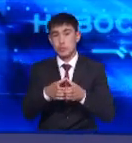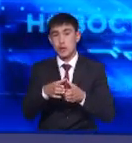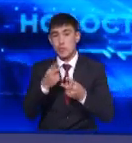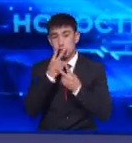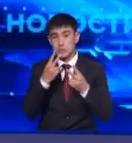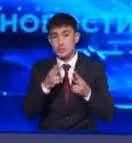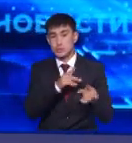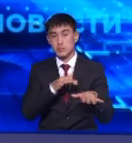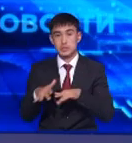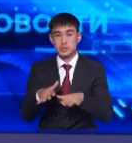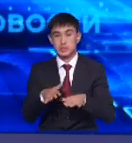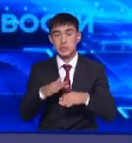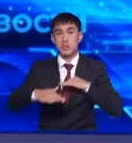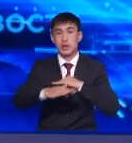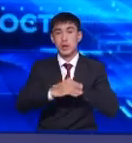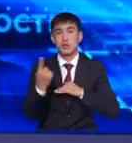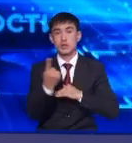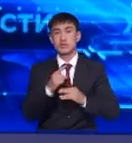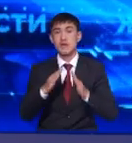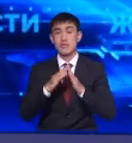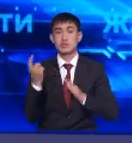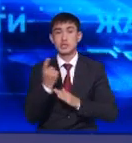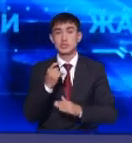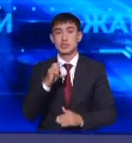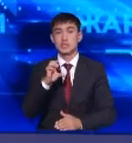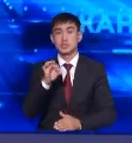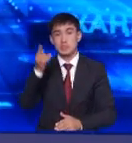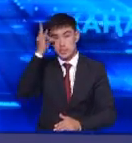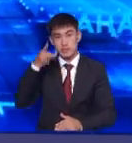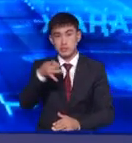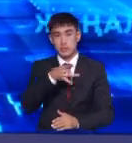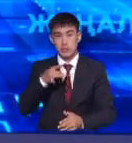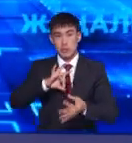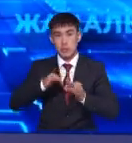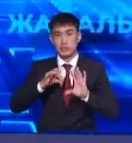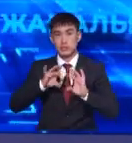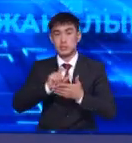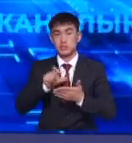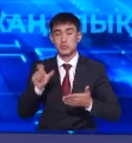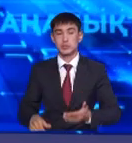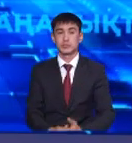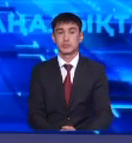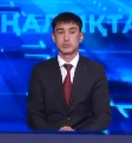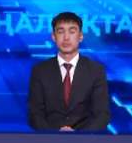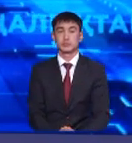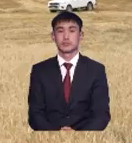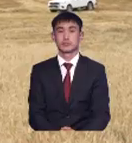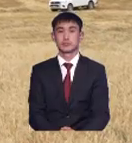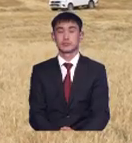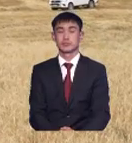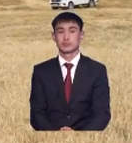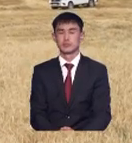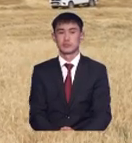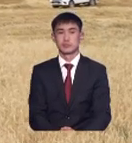группа проследила за ходом процесса на полях одного из фермерских хозяев Сарканского района. Подробности у Айгерым Купаевой.